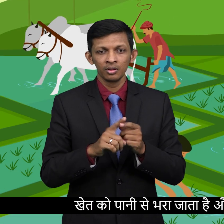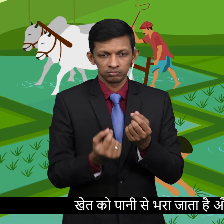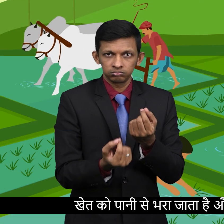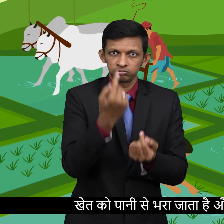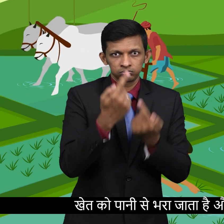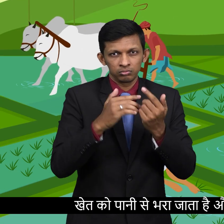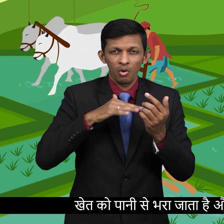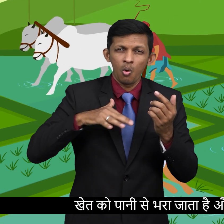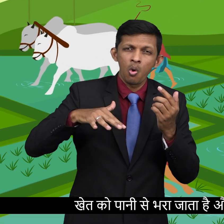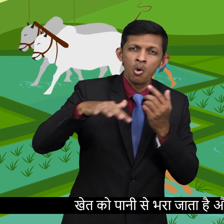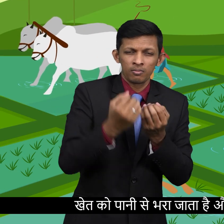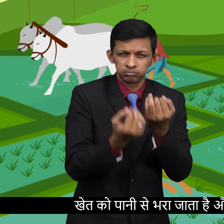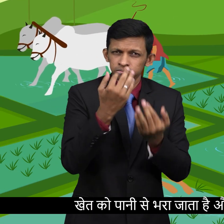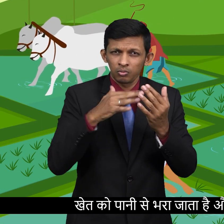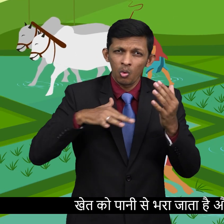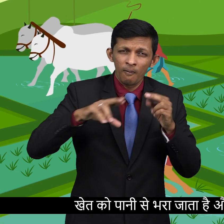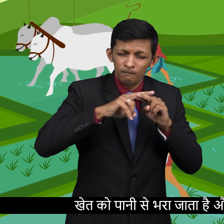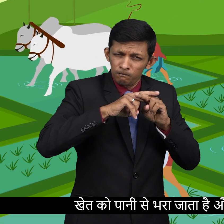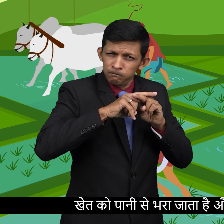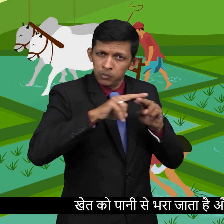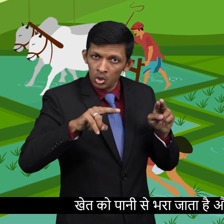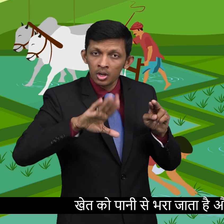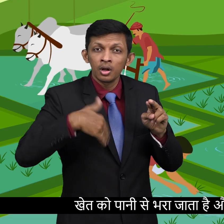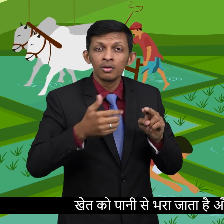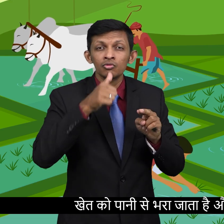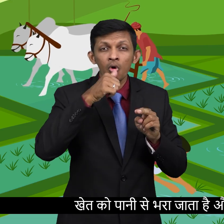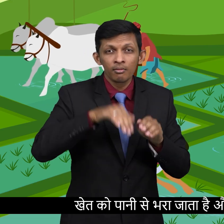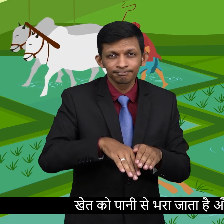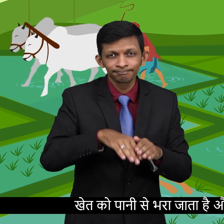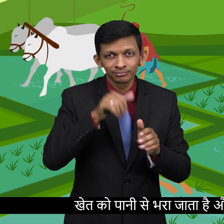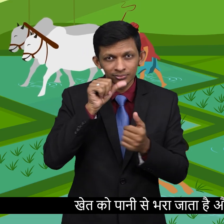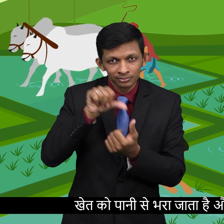खेत को पानी से भरा जाता है और रोपण के लिए समतल किया जाना चाहिए।